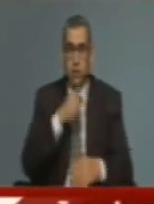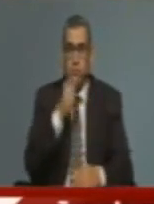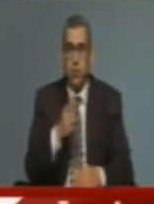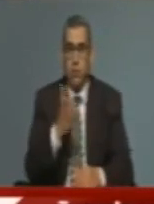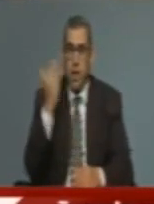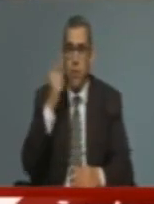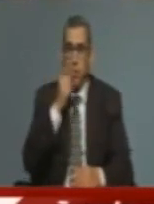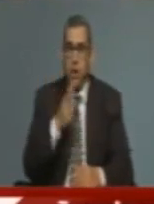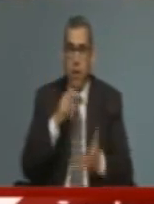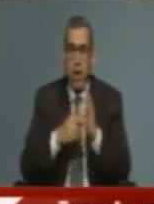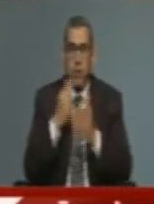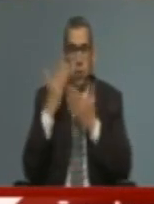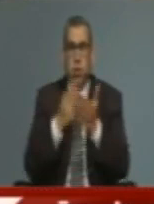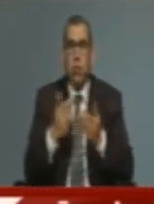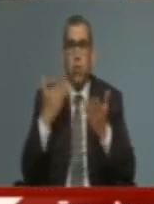بتصرفها دي